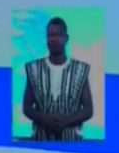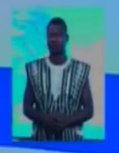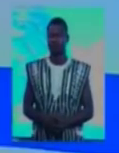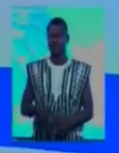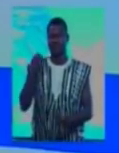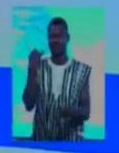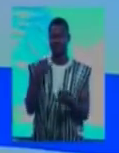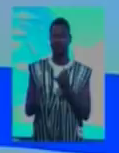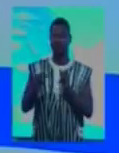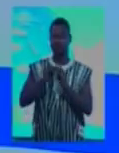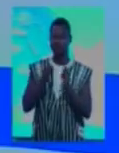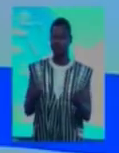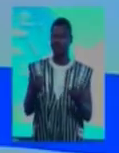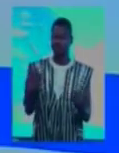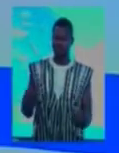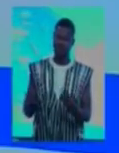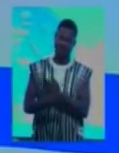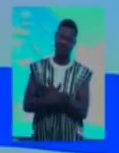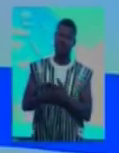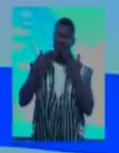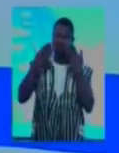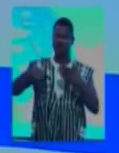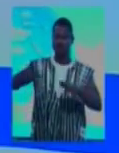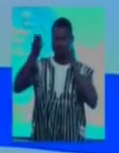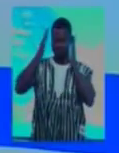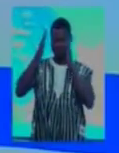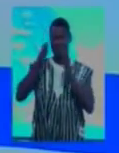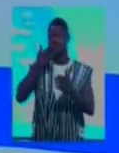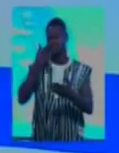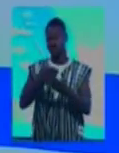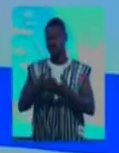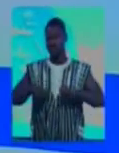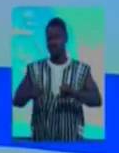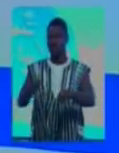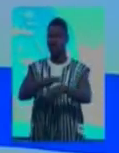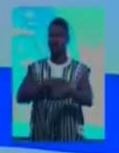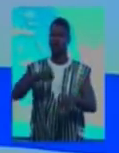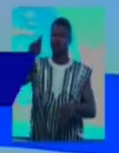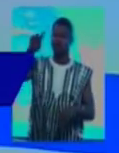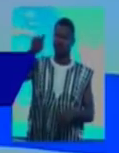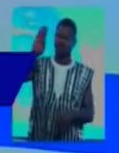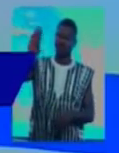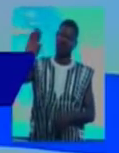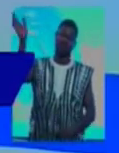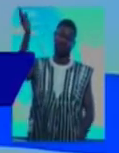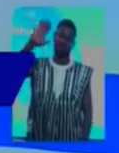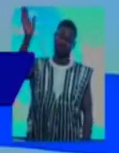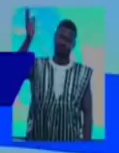C'est tout pour ce journal. Merci de votre attention. Très bonne suite du programme sur la RTB. Au revoir.